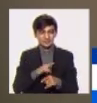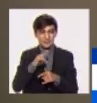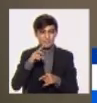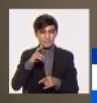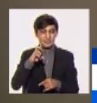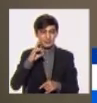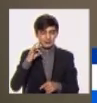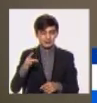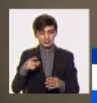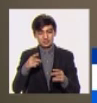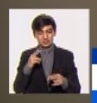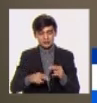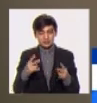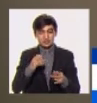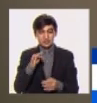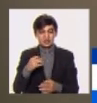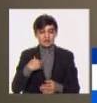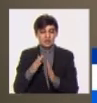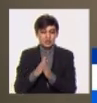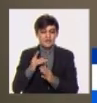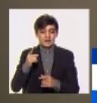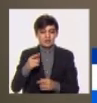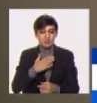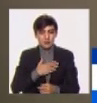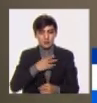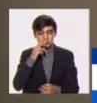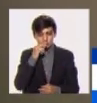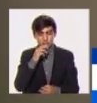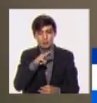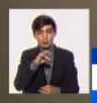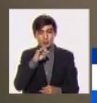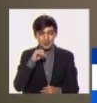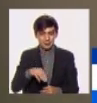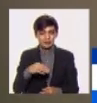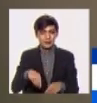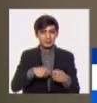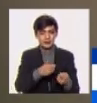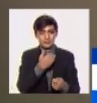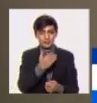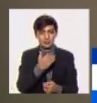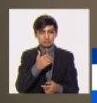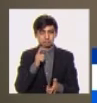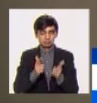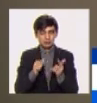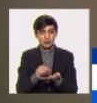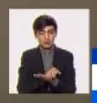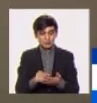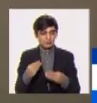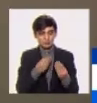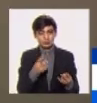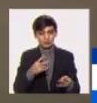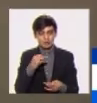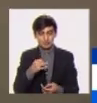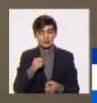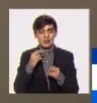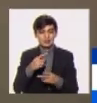вас посодействовать в том, что моему мужу Мурату Сахову отдали его оригиналы документов. Как